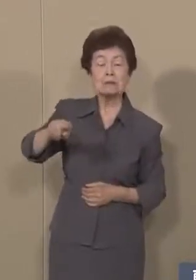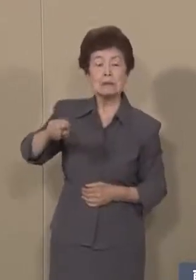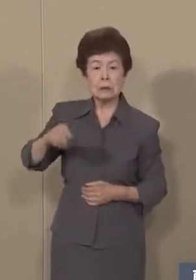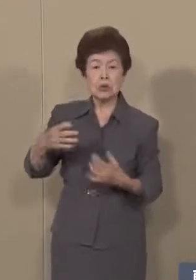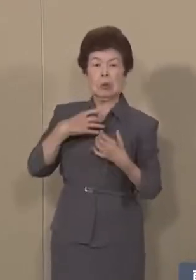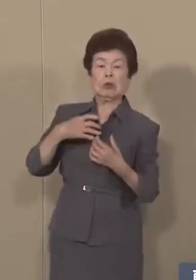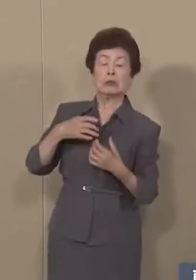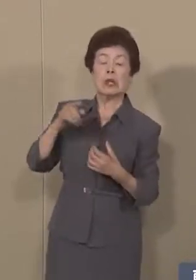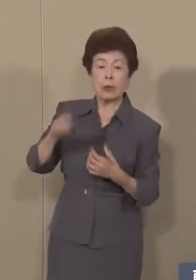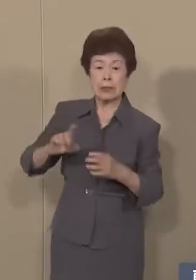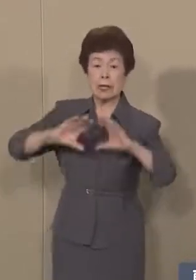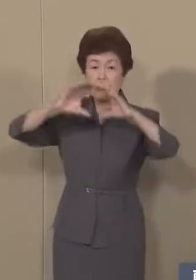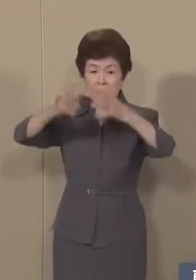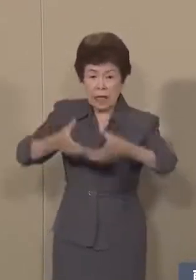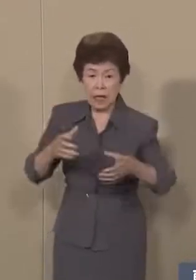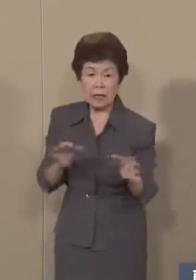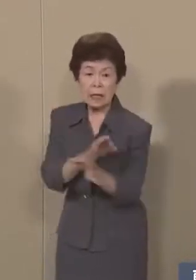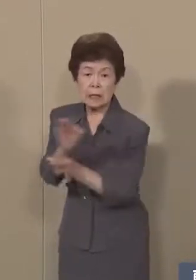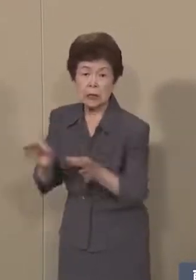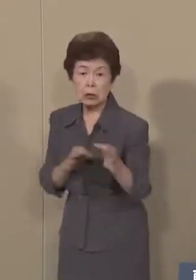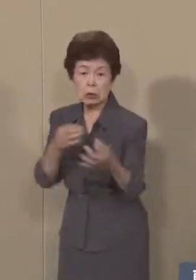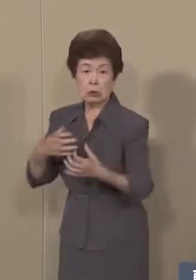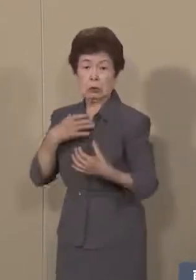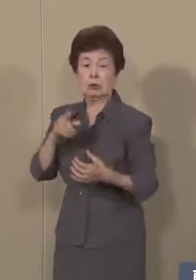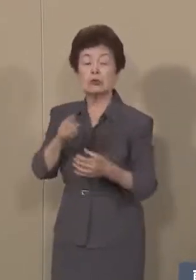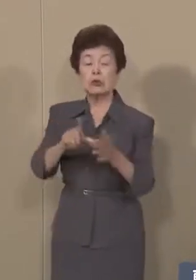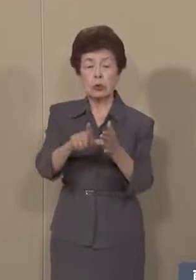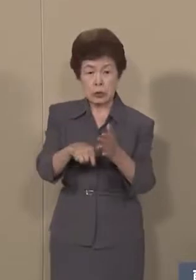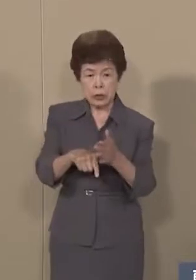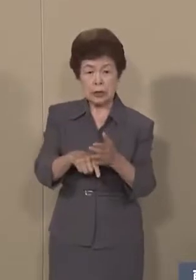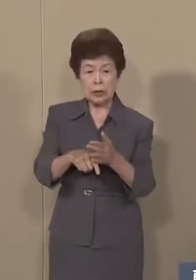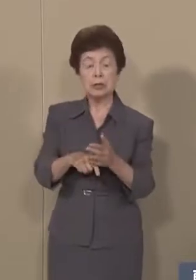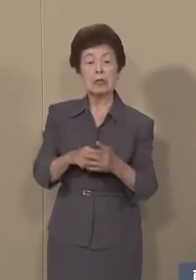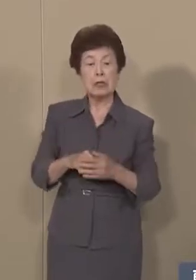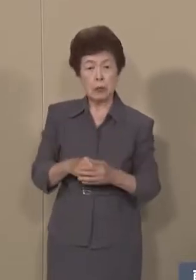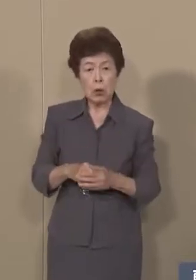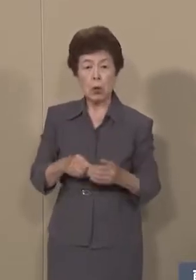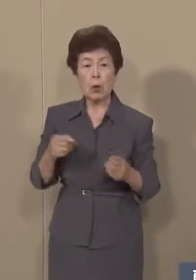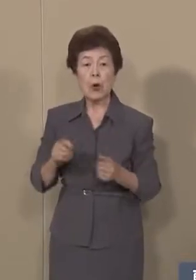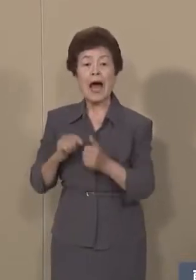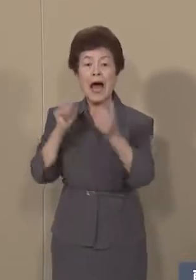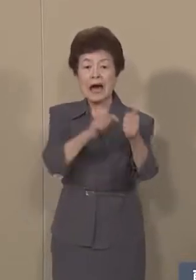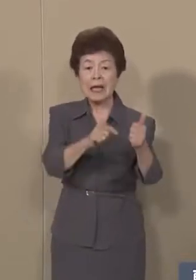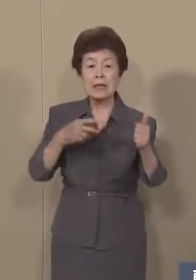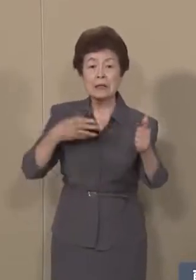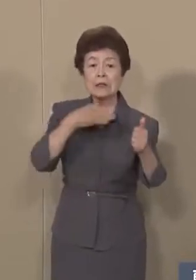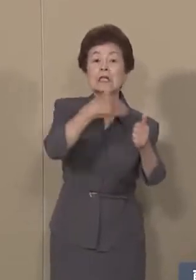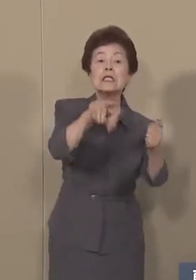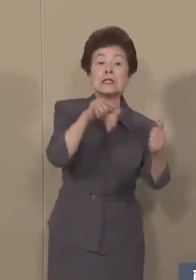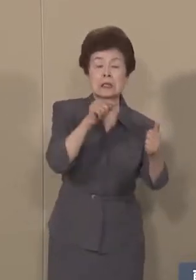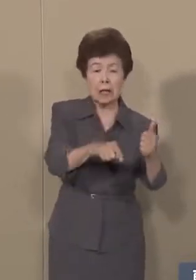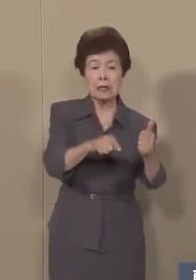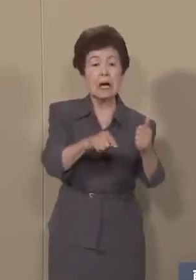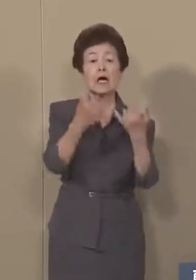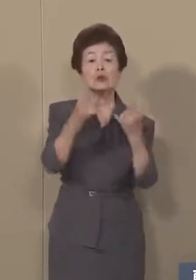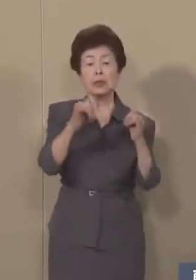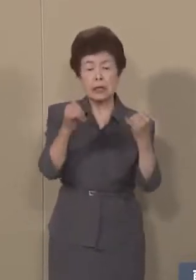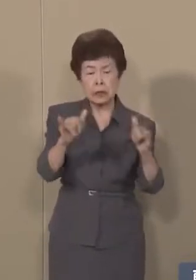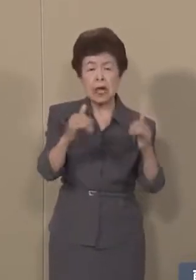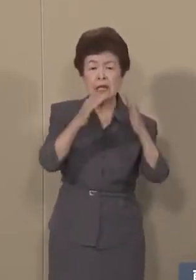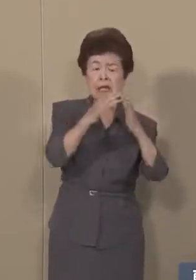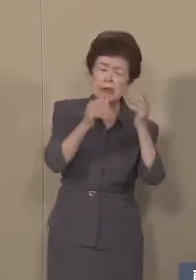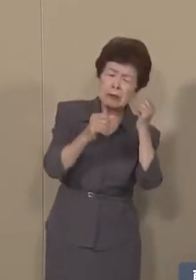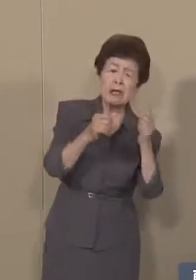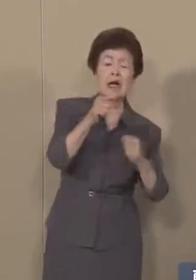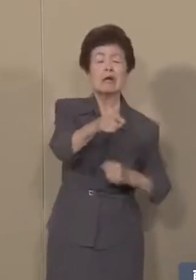世界的な金融危機に陥ったとき派遣切りにあった派遣労働者がの軸を余儀なくされまし